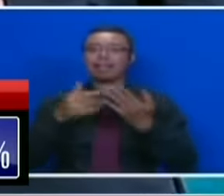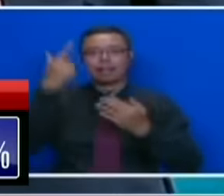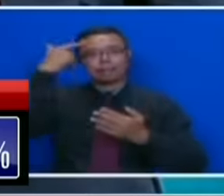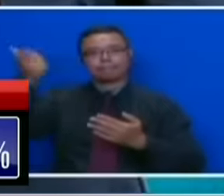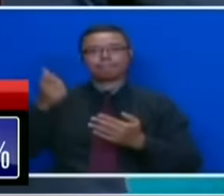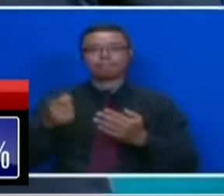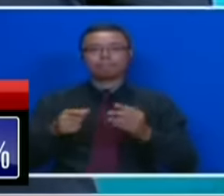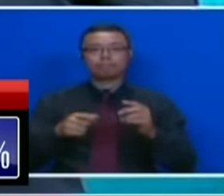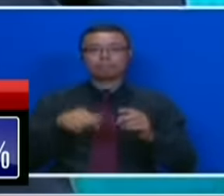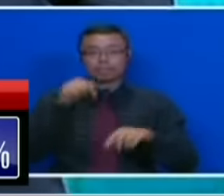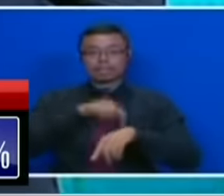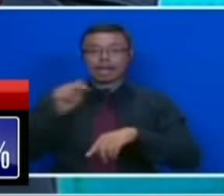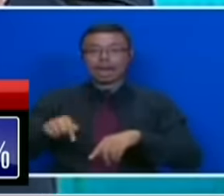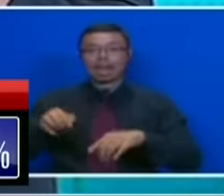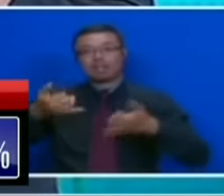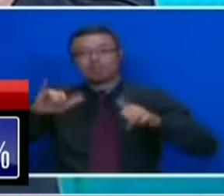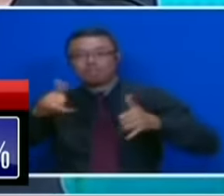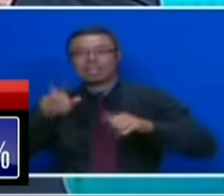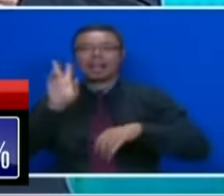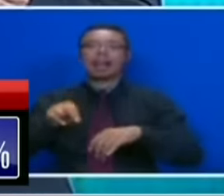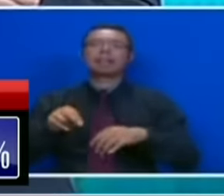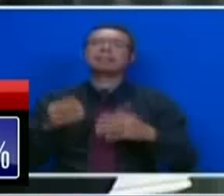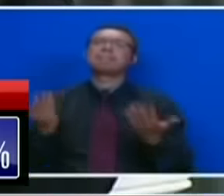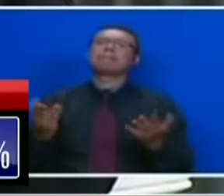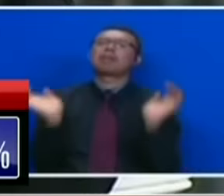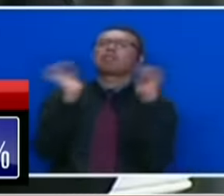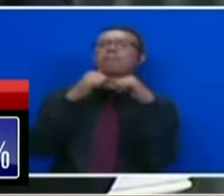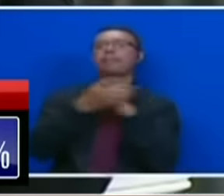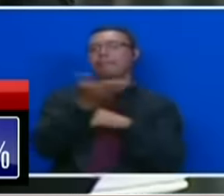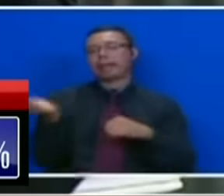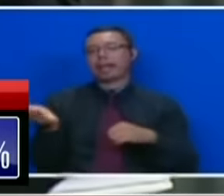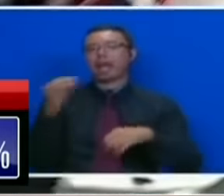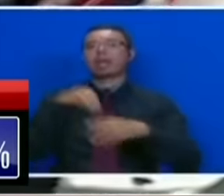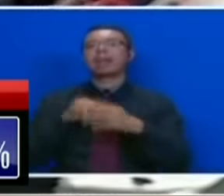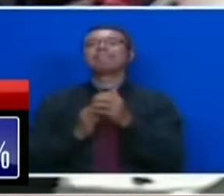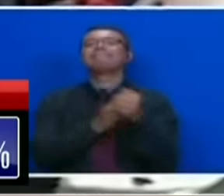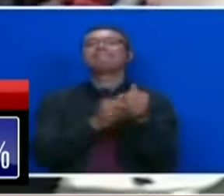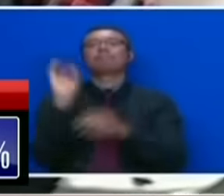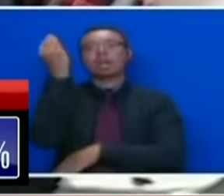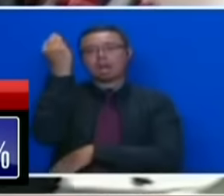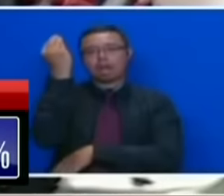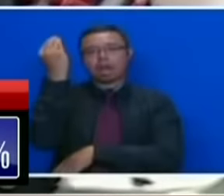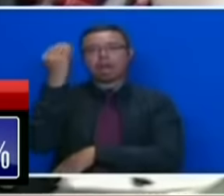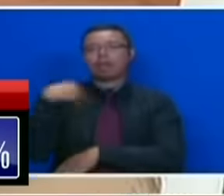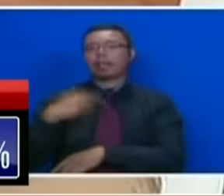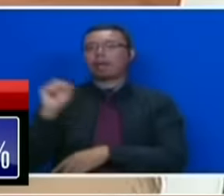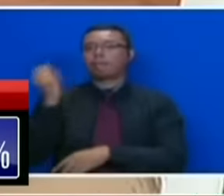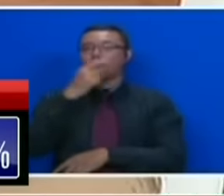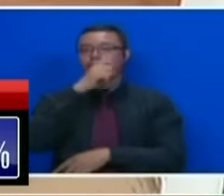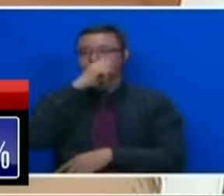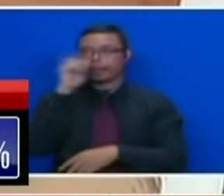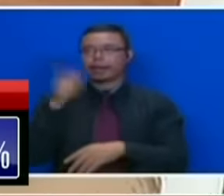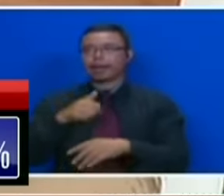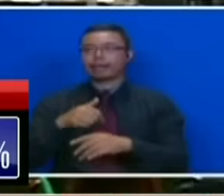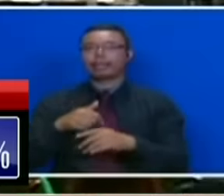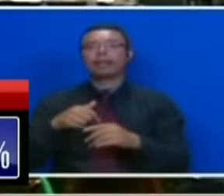ini para paslon akan diuji kembali sejauh mana komitmen mereka dalam memimpin Jakarta. Kita mulai dari